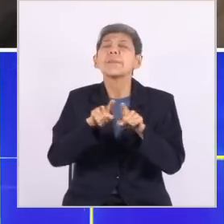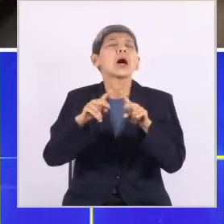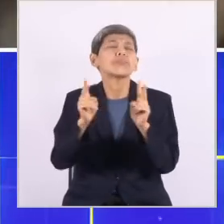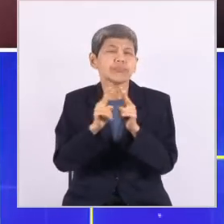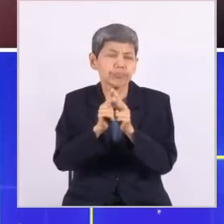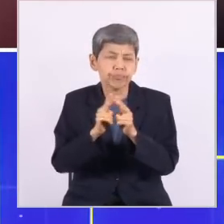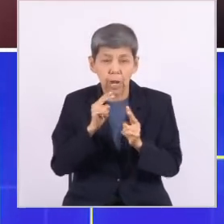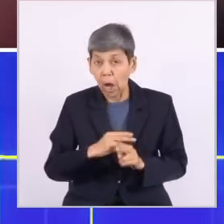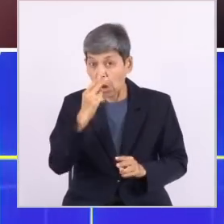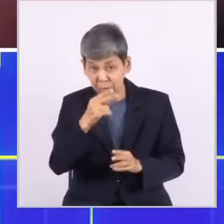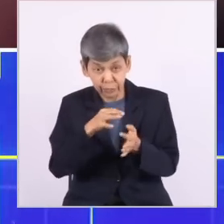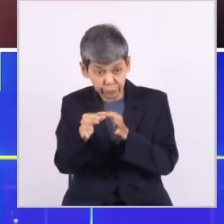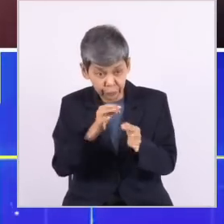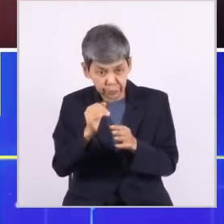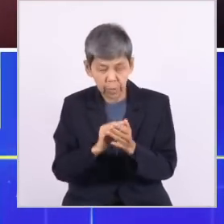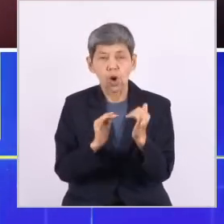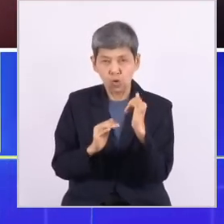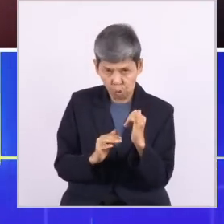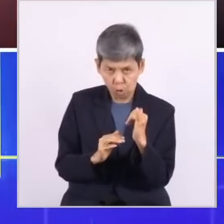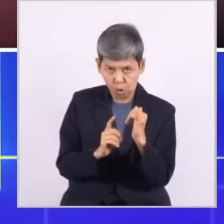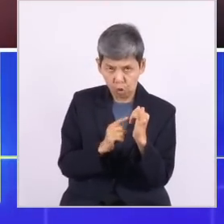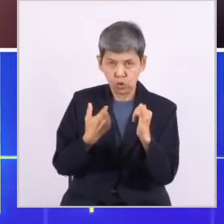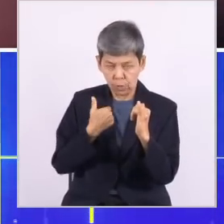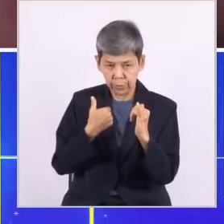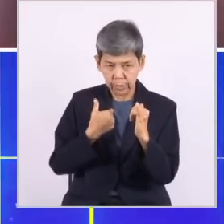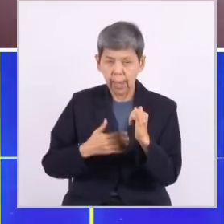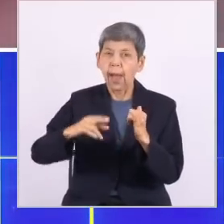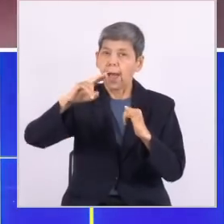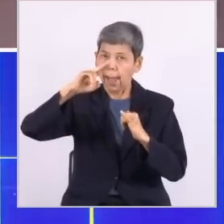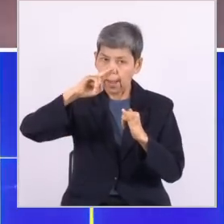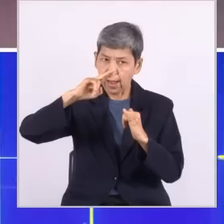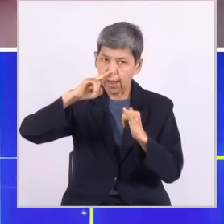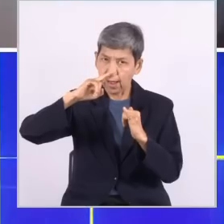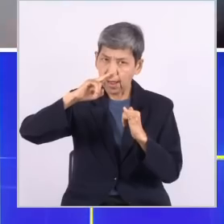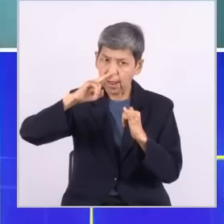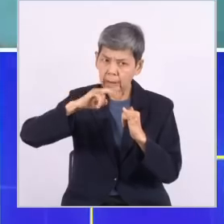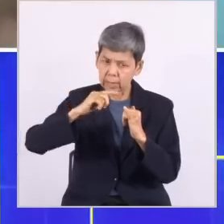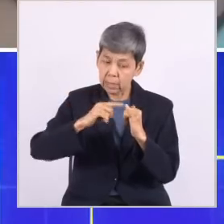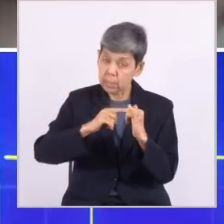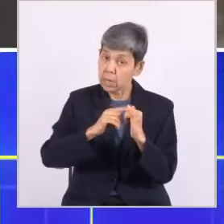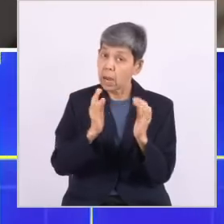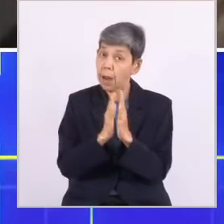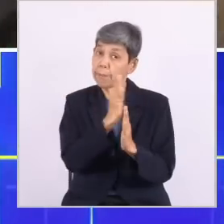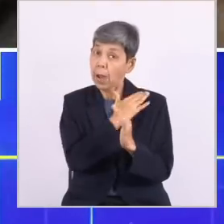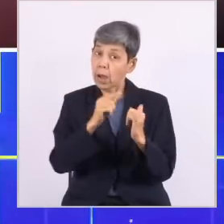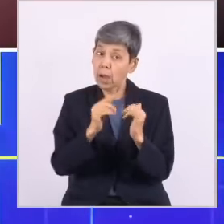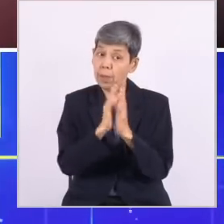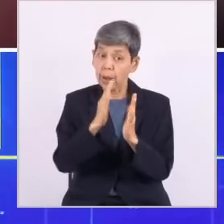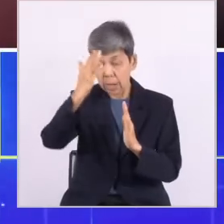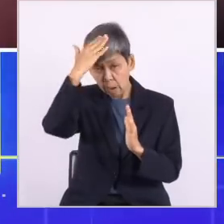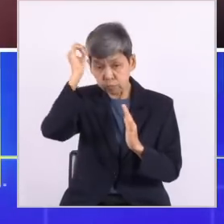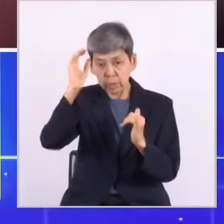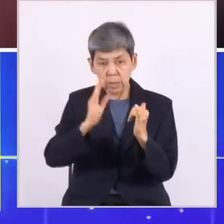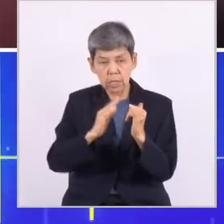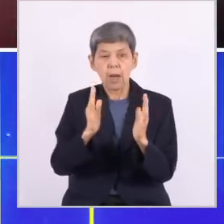ภาพนี้อธิบายหน่อยว่ามีคนนอน ค่ะ แล้วก็มีคนนั่ง คนนอนนี่น่าจะเป็นพระที่ถูกกล่าวอ้าง ลักษณะหัวโล้นอ่ะนะ คน